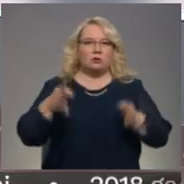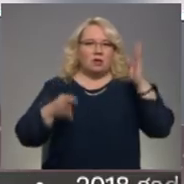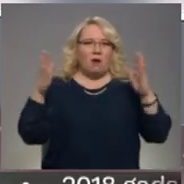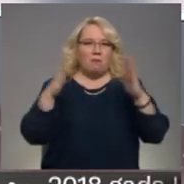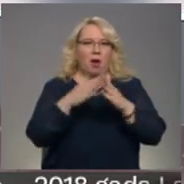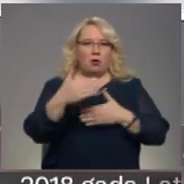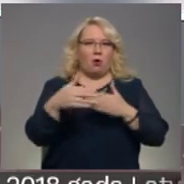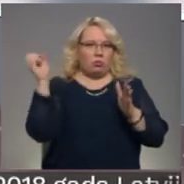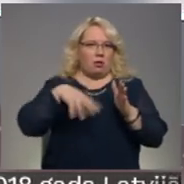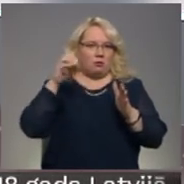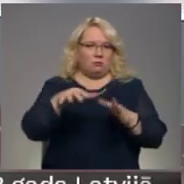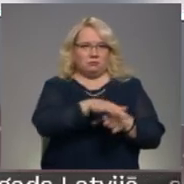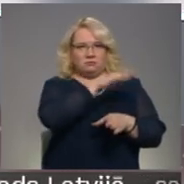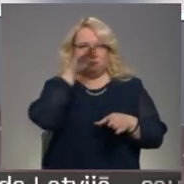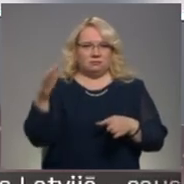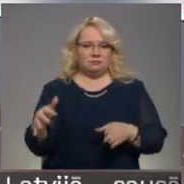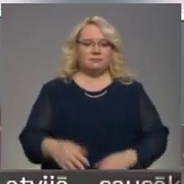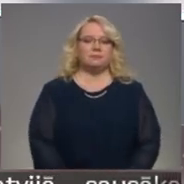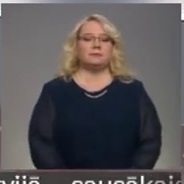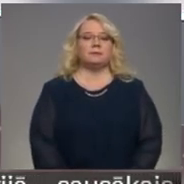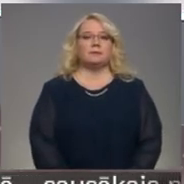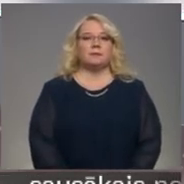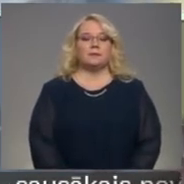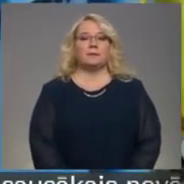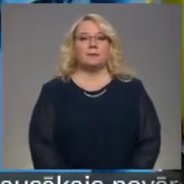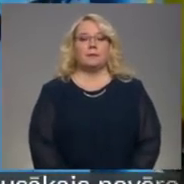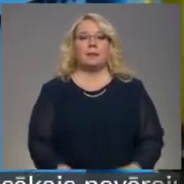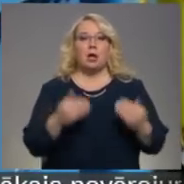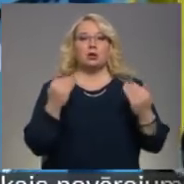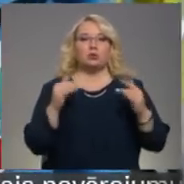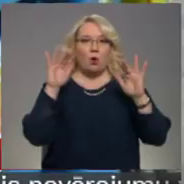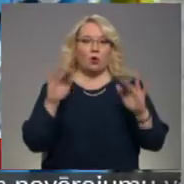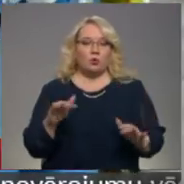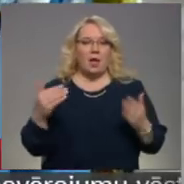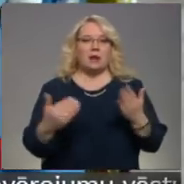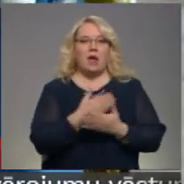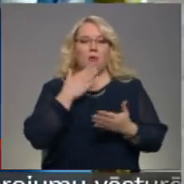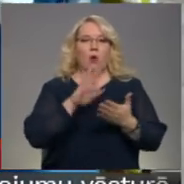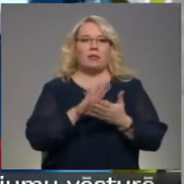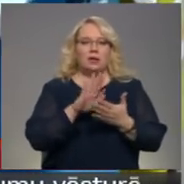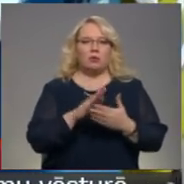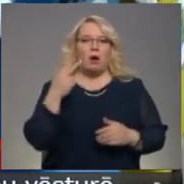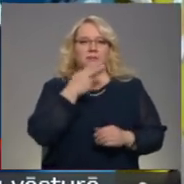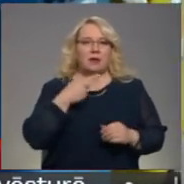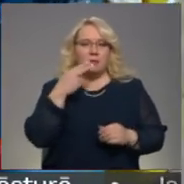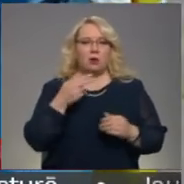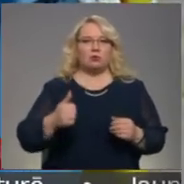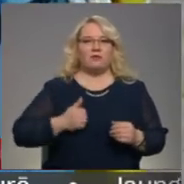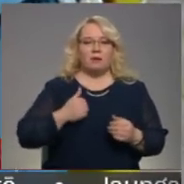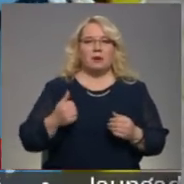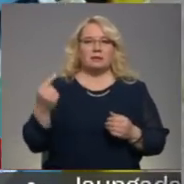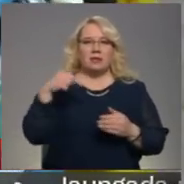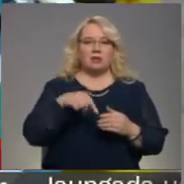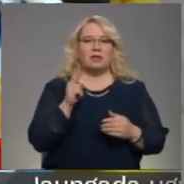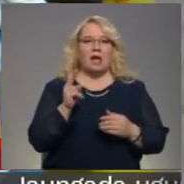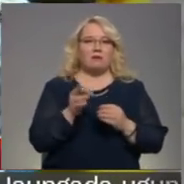māju konteineros. Vairāk stāsta Zemgales TV. Šorudeni līdz ar jaunu atkritumu apsaimniekošanas uzņēmumu ienākšanu